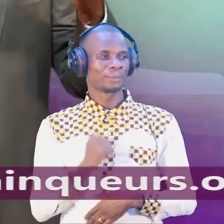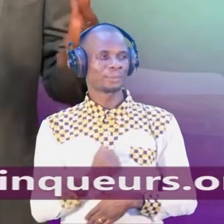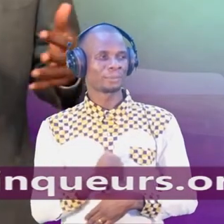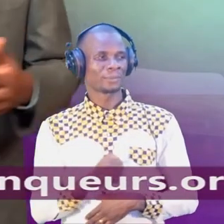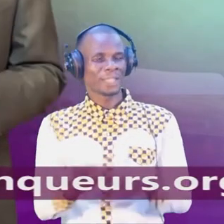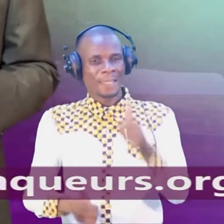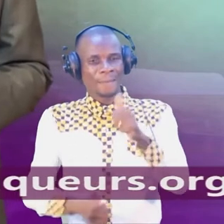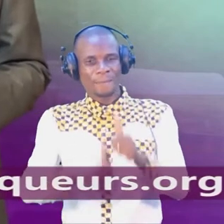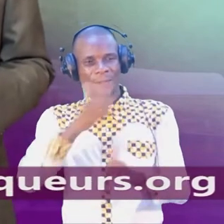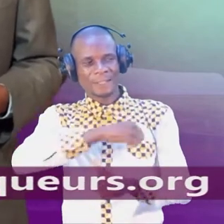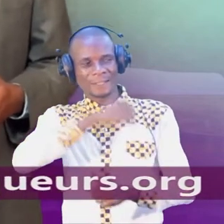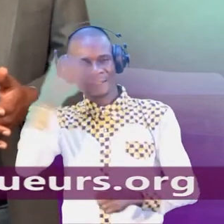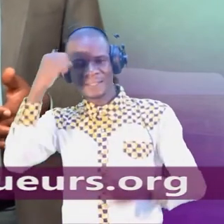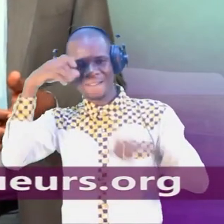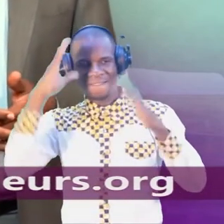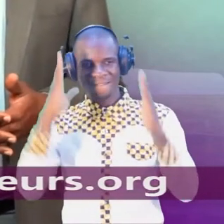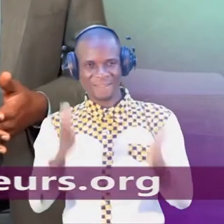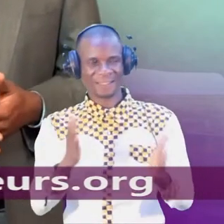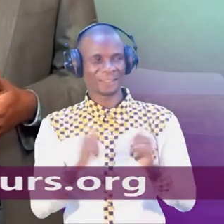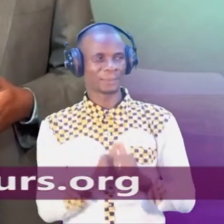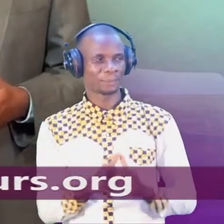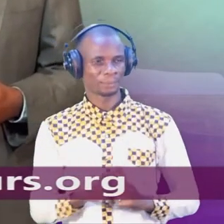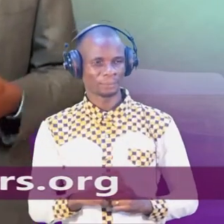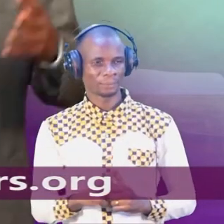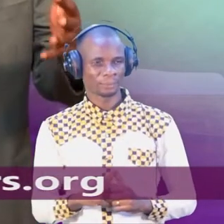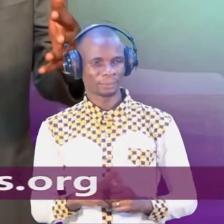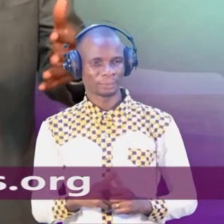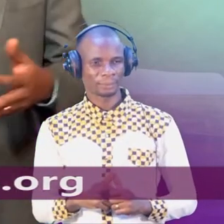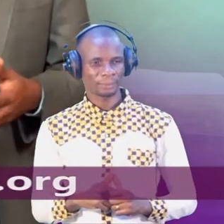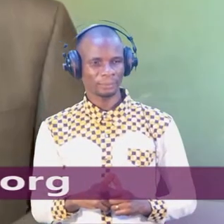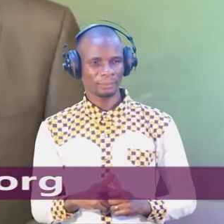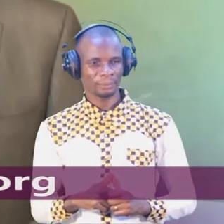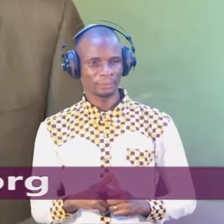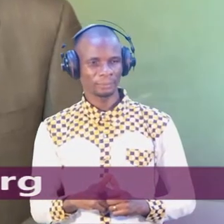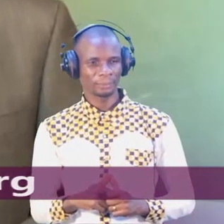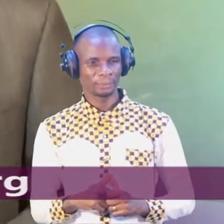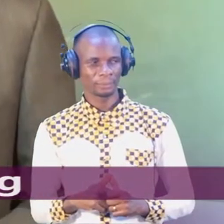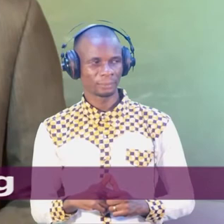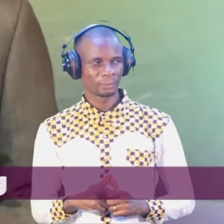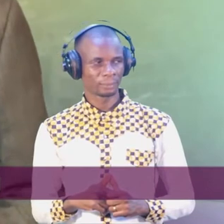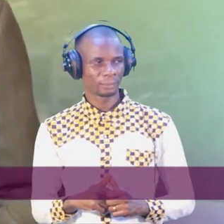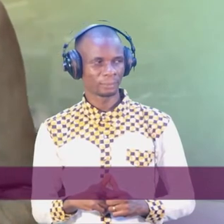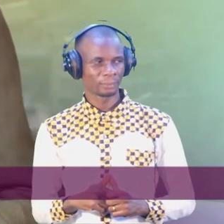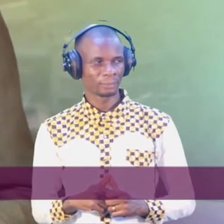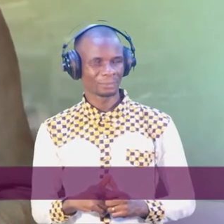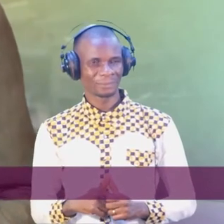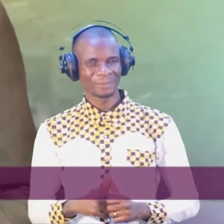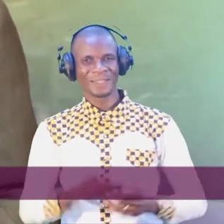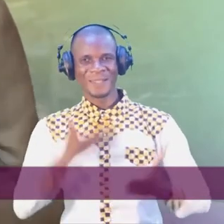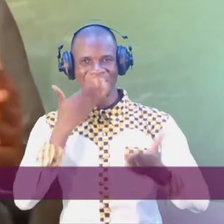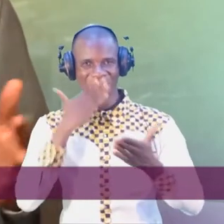Ndugu zangu, nataka niwaambie tena kwamba ni furaha kwangu kukutana nanyi jioni ya leo tuweze kusikiliza neno la